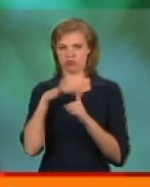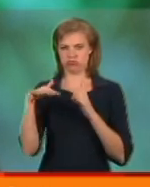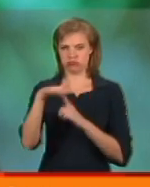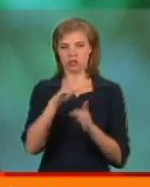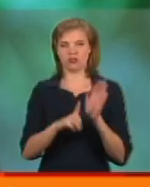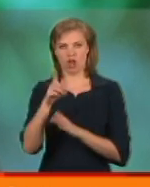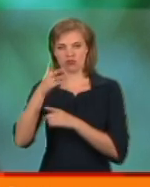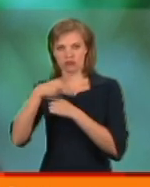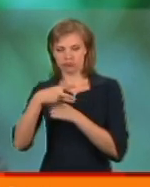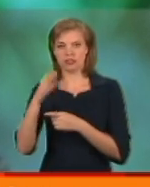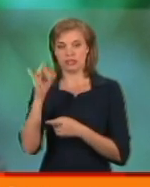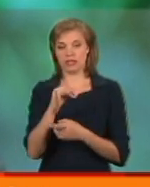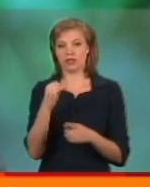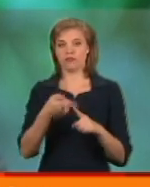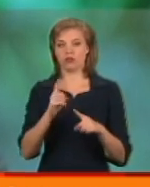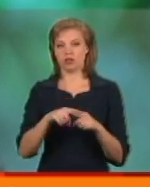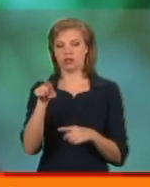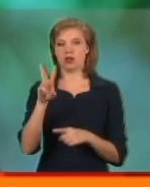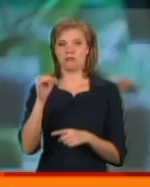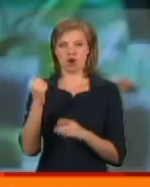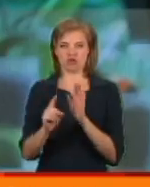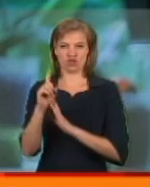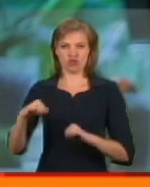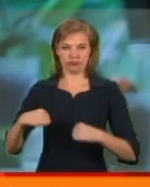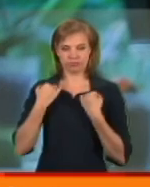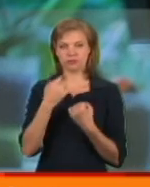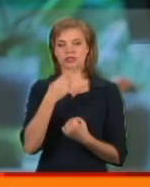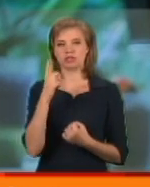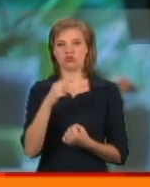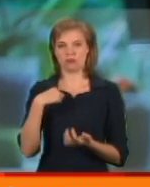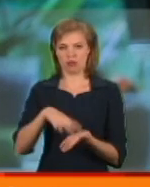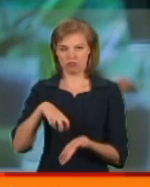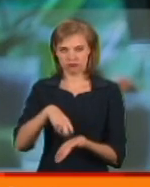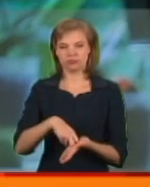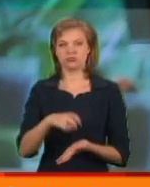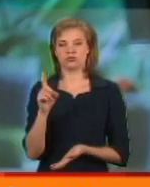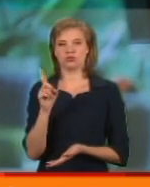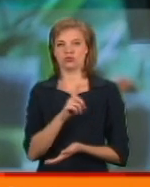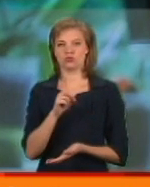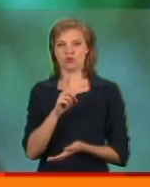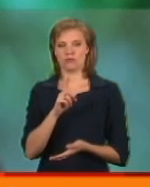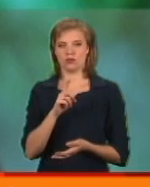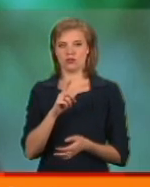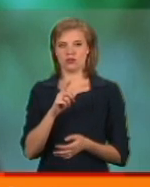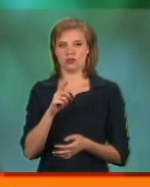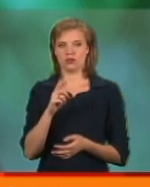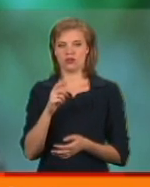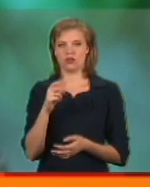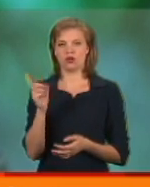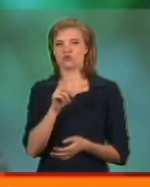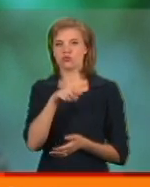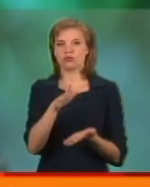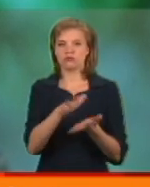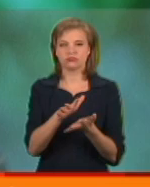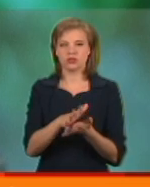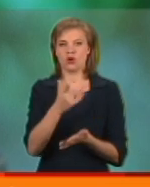почали знімати на відео. І ось ця Маша починала бити мене. Ти сказав, щоб я на коліні встановила, щоб витирала їй те, що ти там